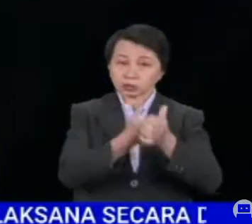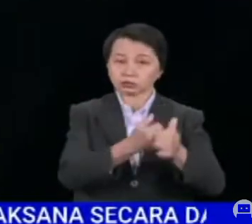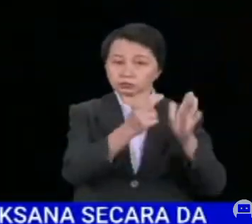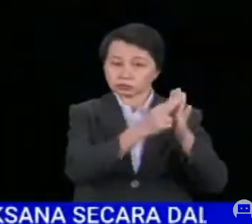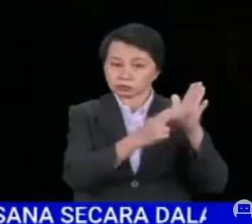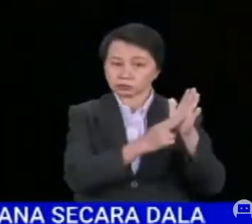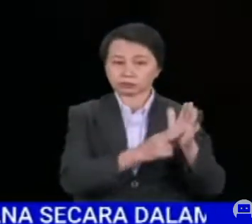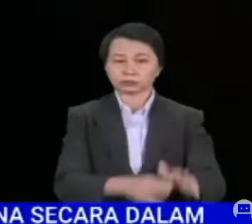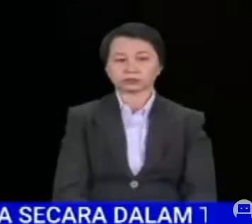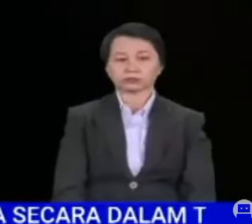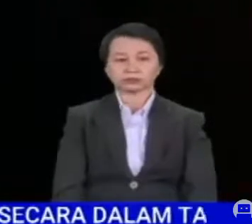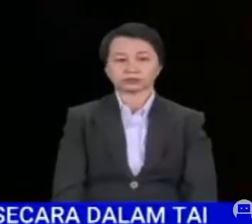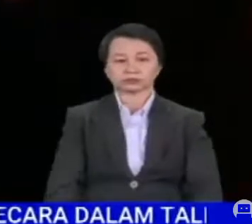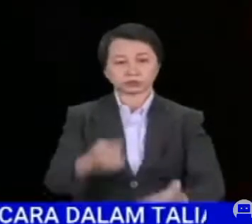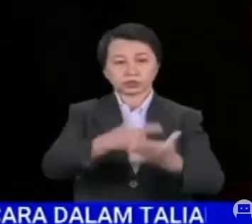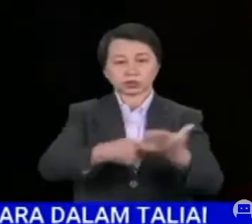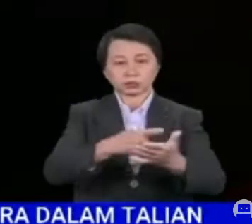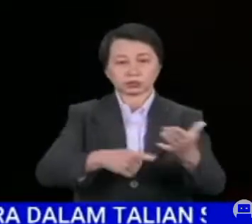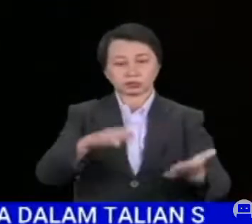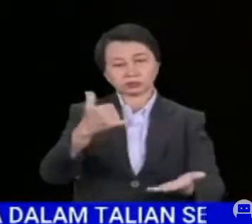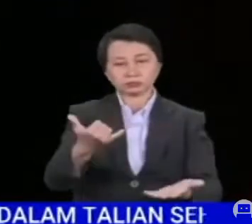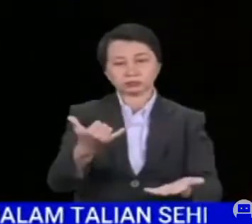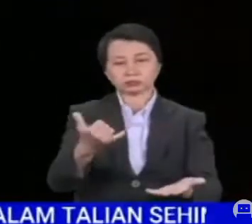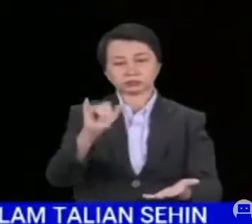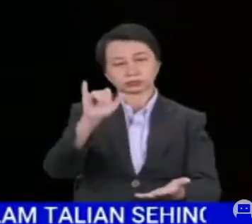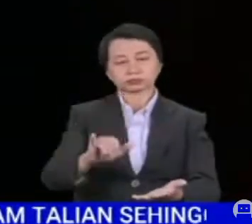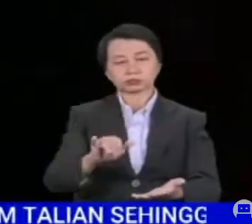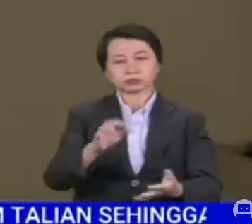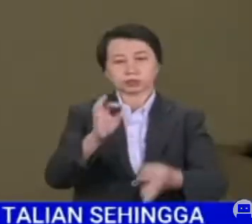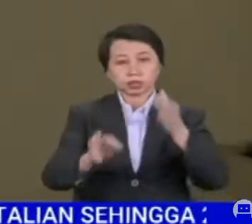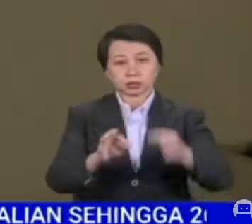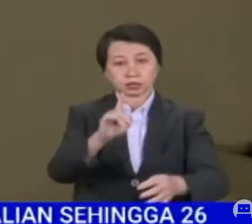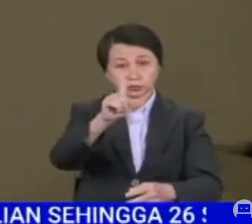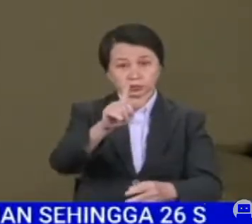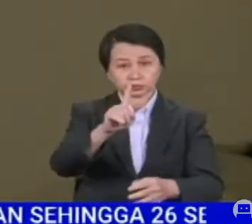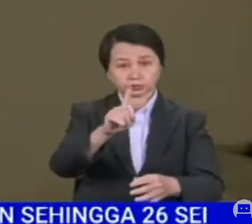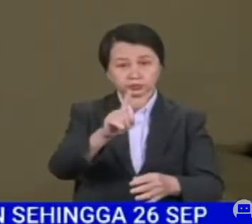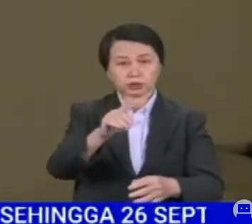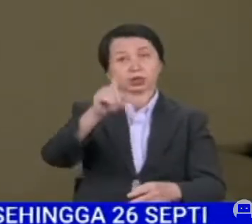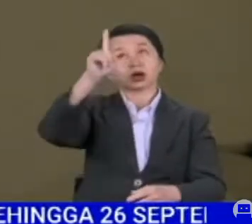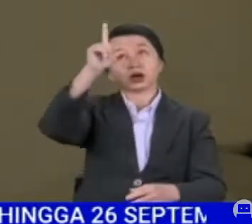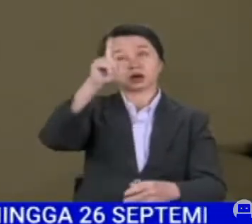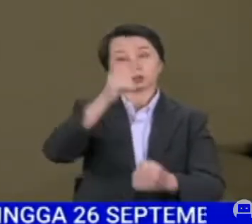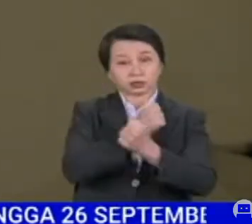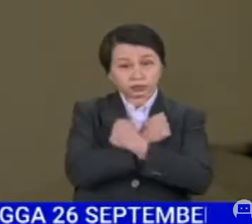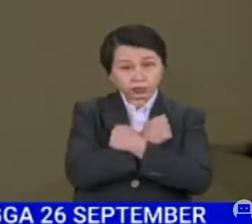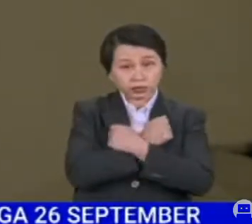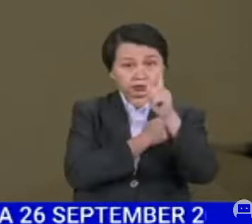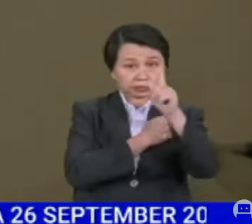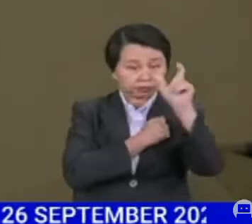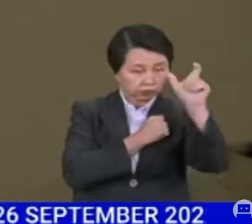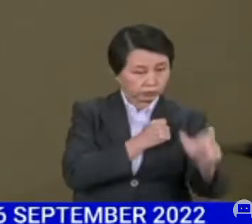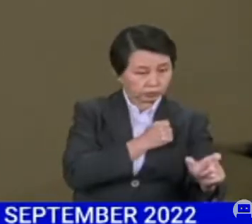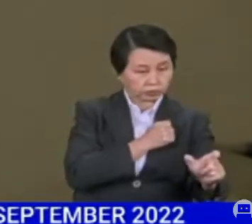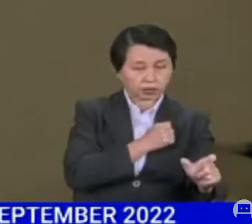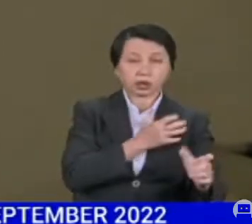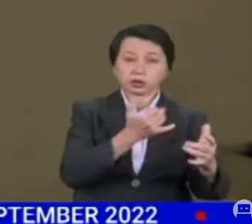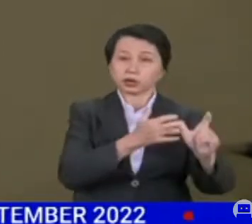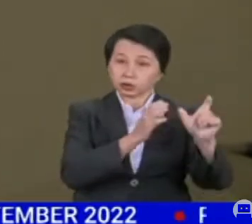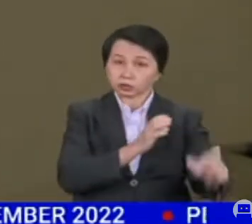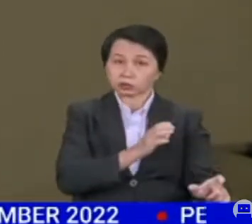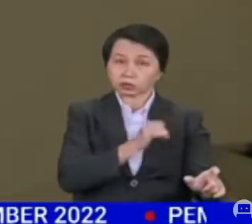tengok. So anything yang, sebab salah satu tanda Allah sayang seseorang ialah orang yang